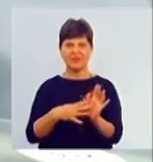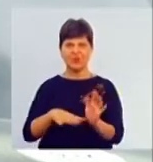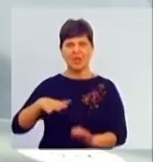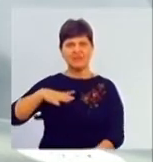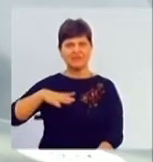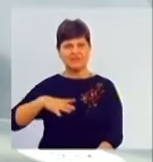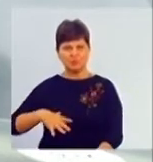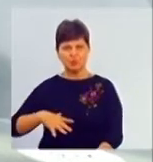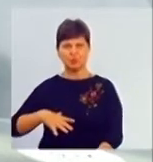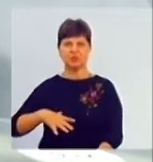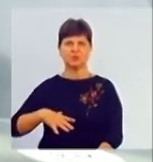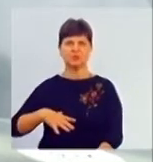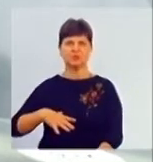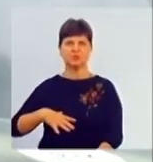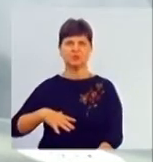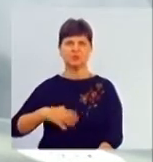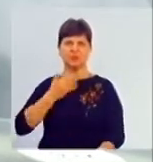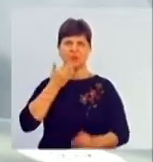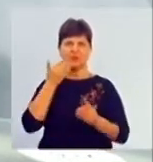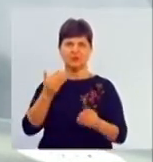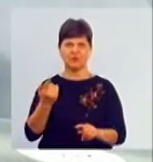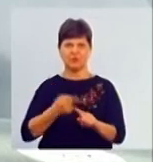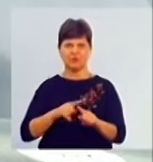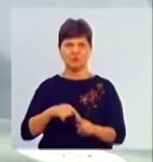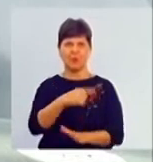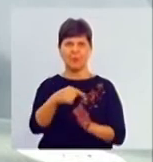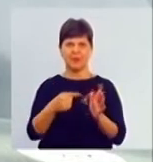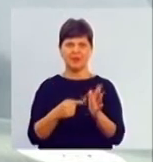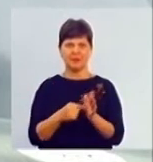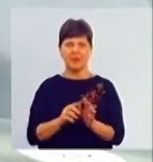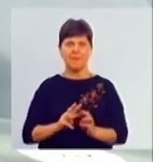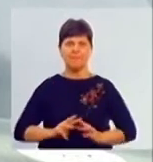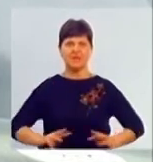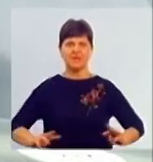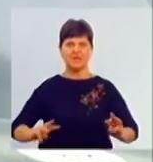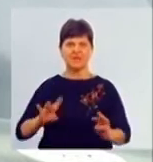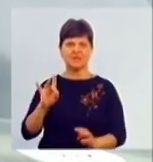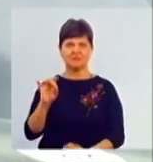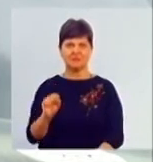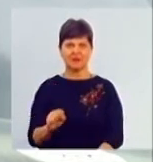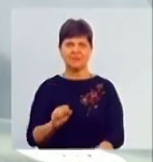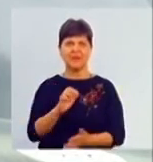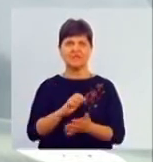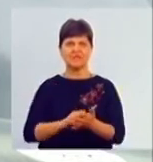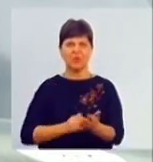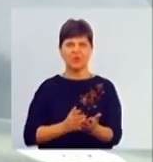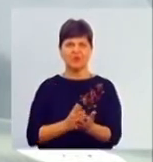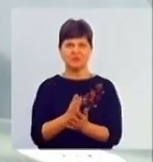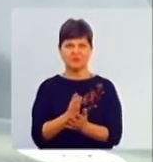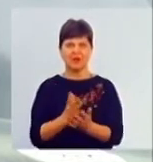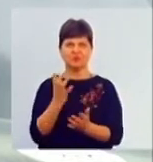змусить в чергове повернутися до цього питання, за словами міністра. Між тим, страховий стаж переглядають